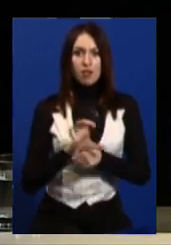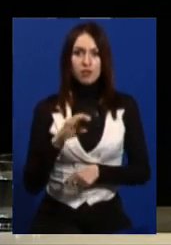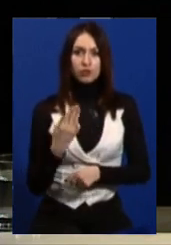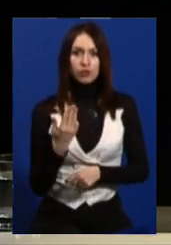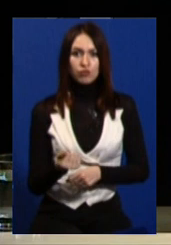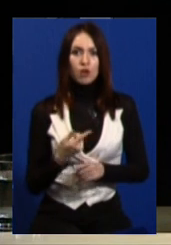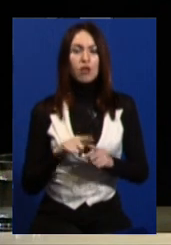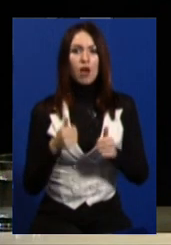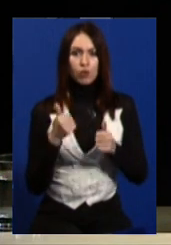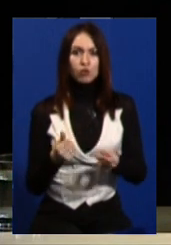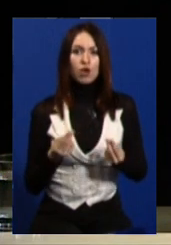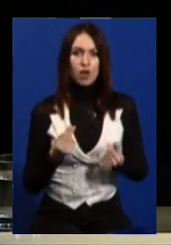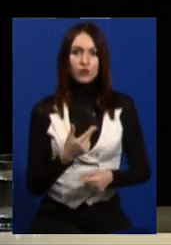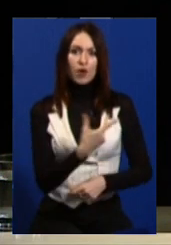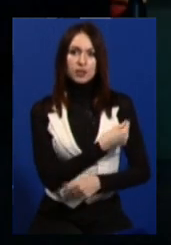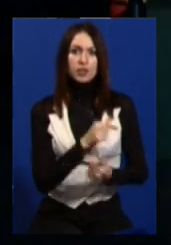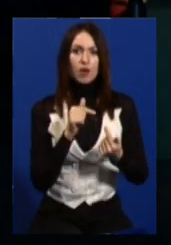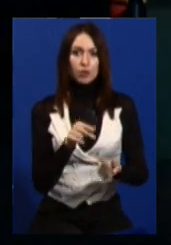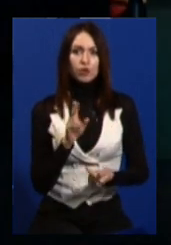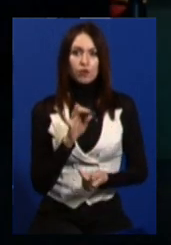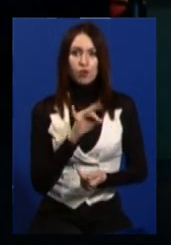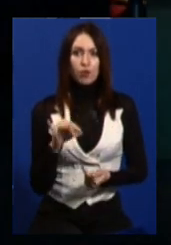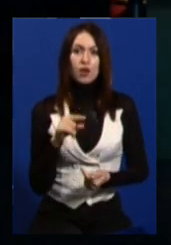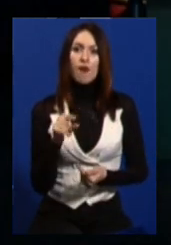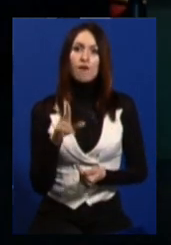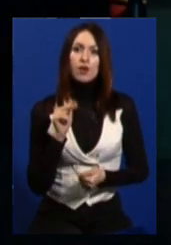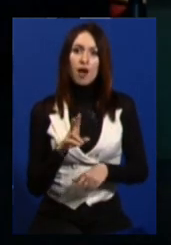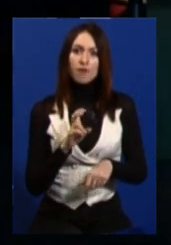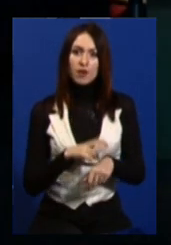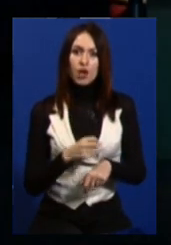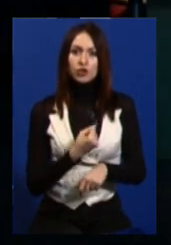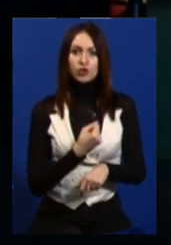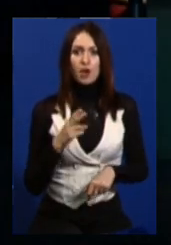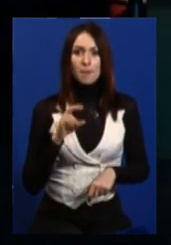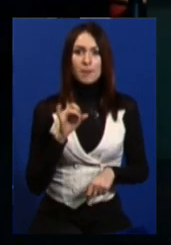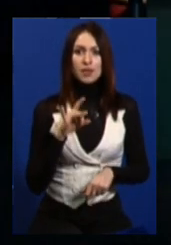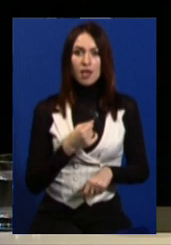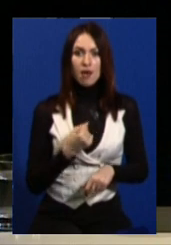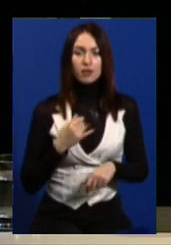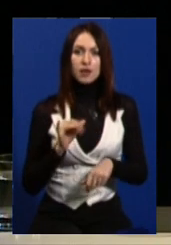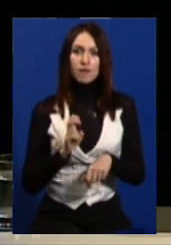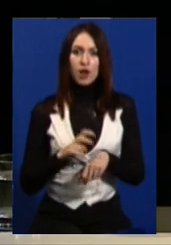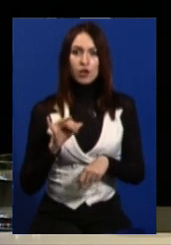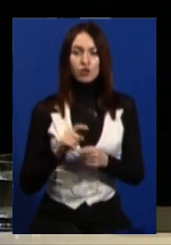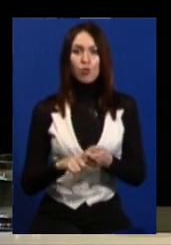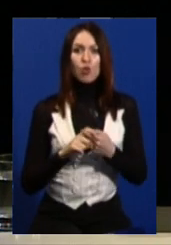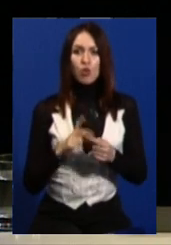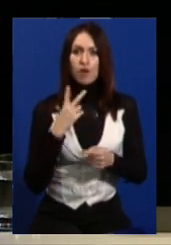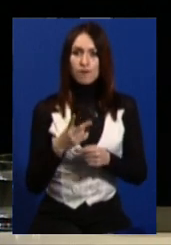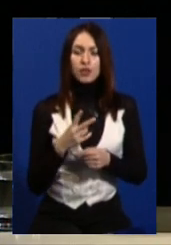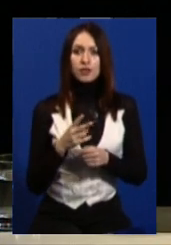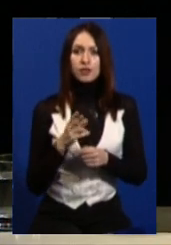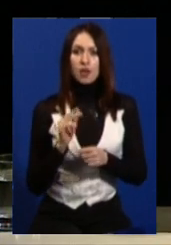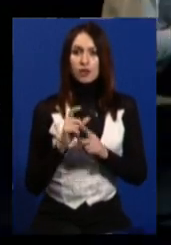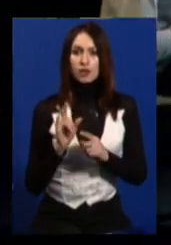это хорошая, качественная вакцина против кори. Ви як лікар-педіатр і лікар-імунолог бачите реакцію дітей